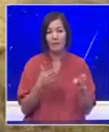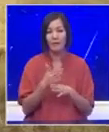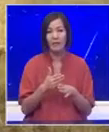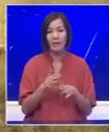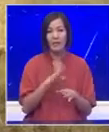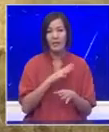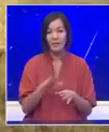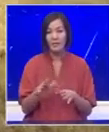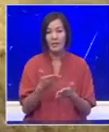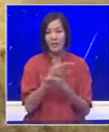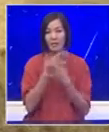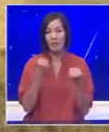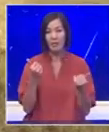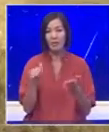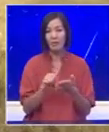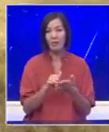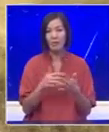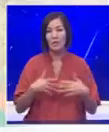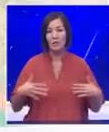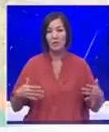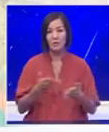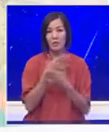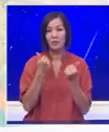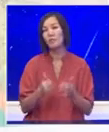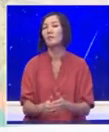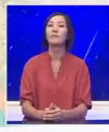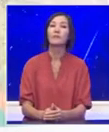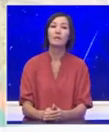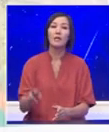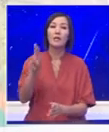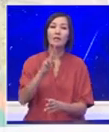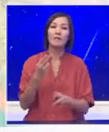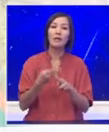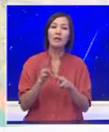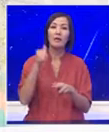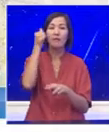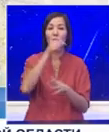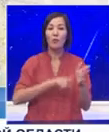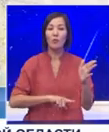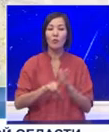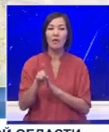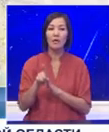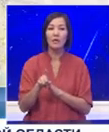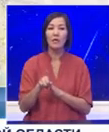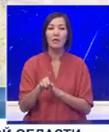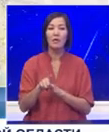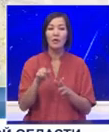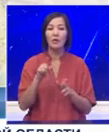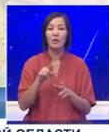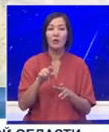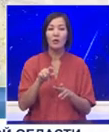имеют необходимого поголовья скота января месяца текущего года функцию вас контроля переданы